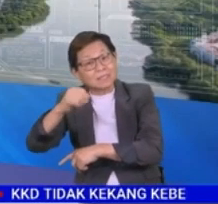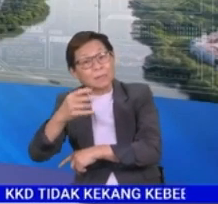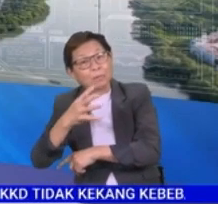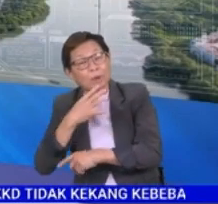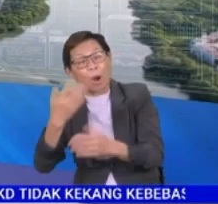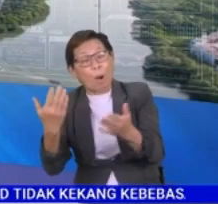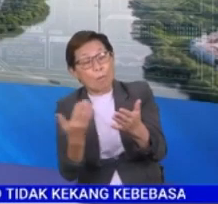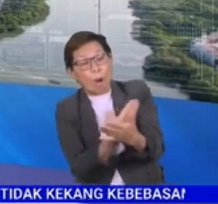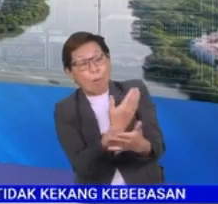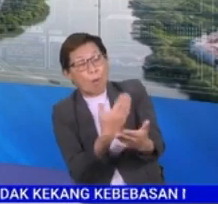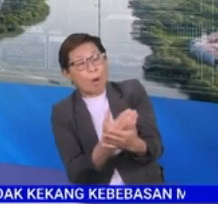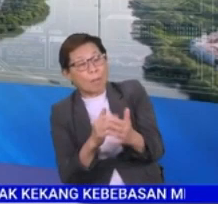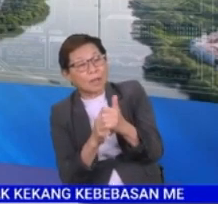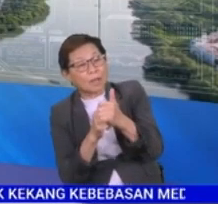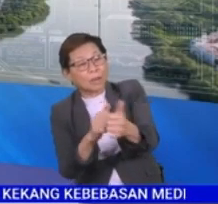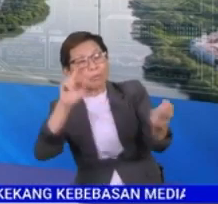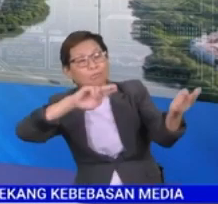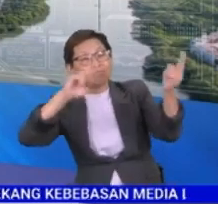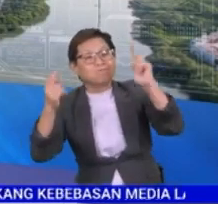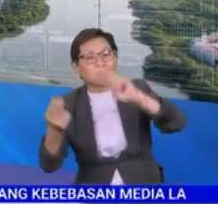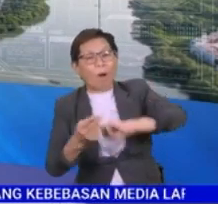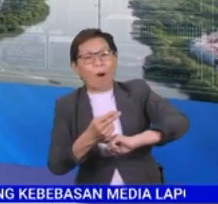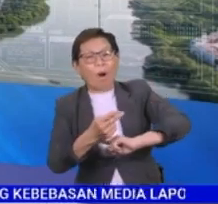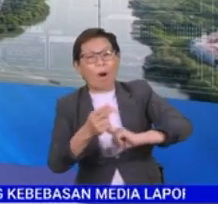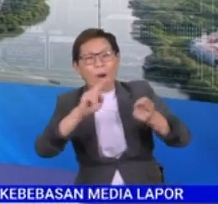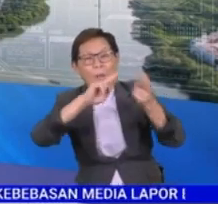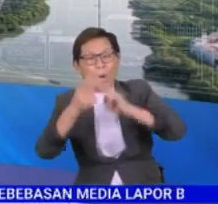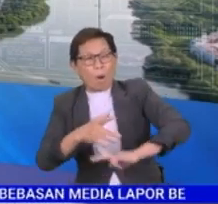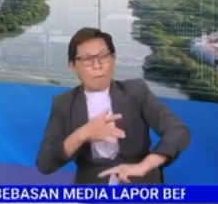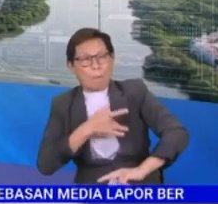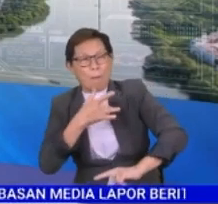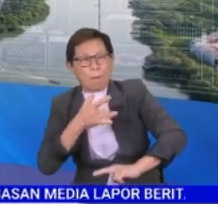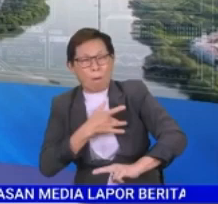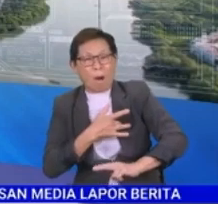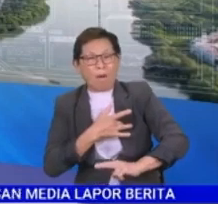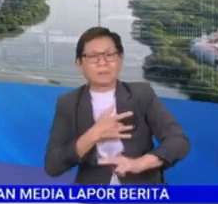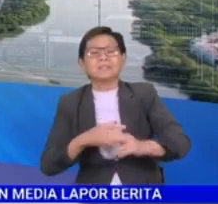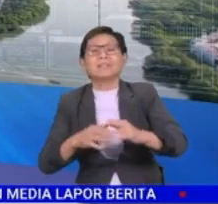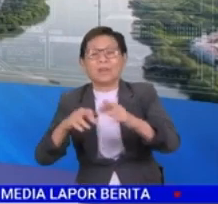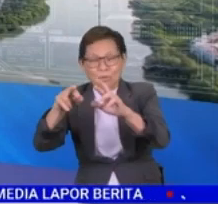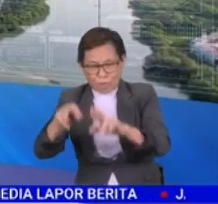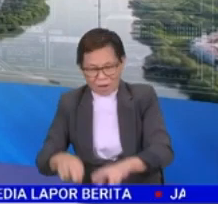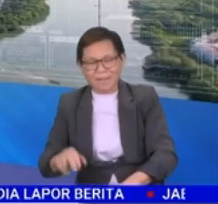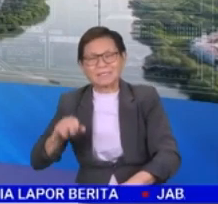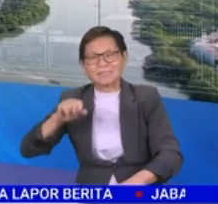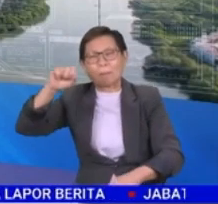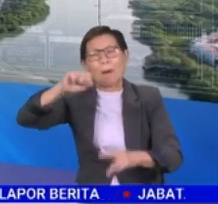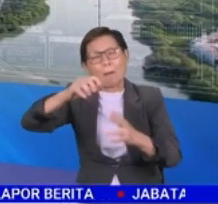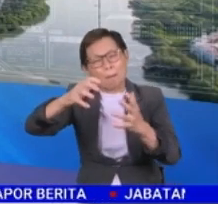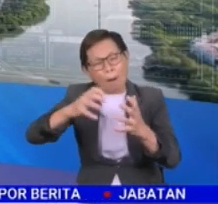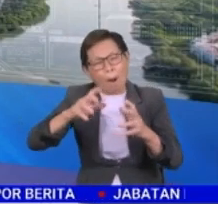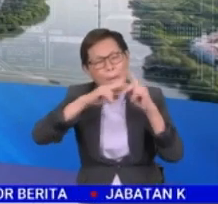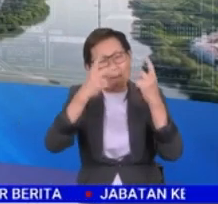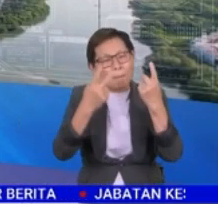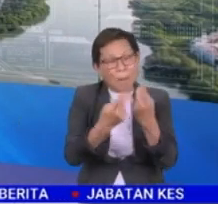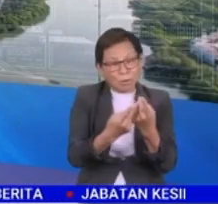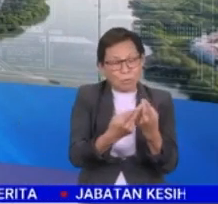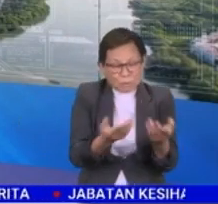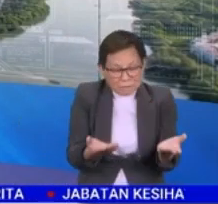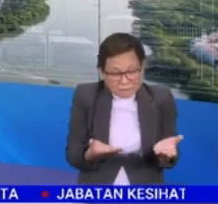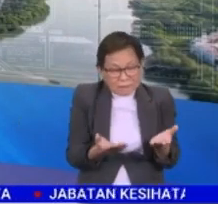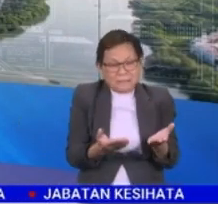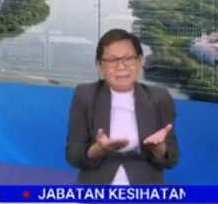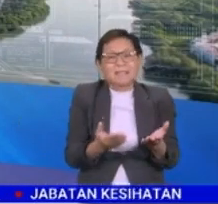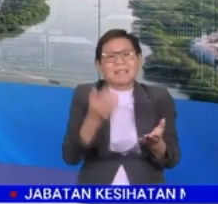pembaharuan ini berdasarkan perubahan sentimen di peringkat akar umbi yaitu rakyat Sabah yang mahu party tempatan bersifat